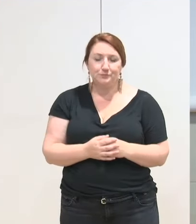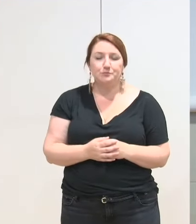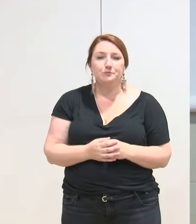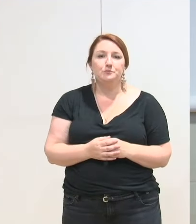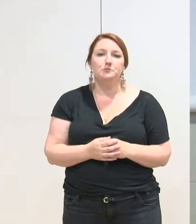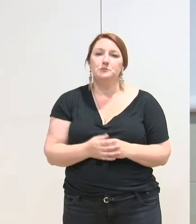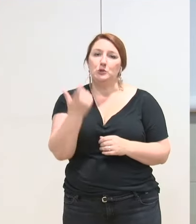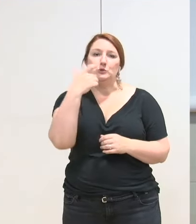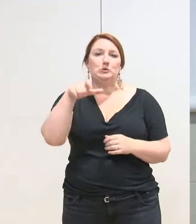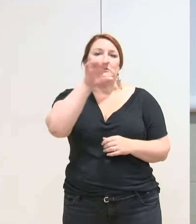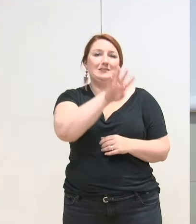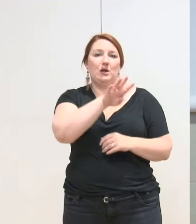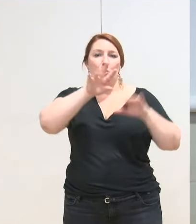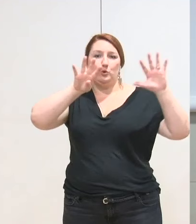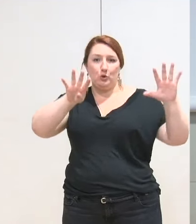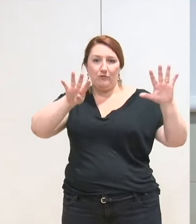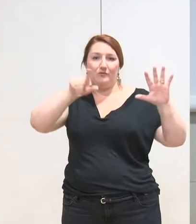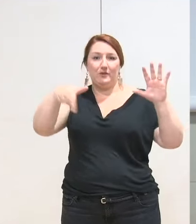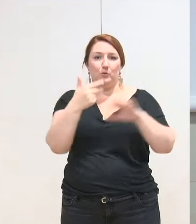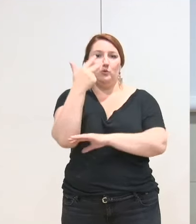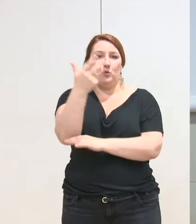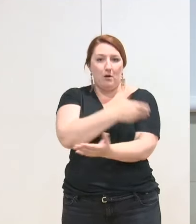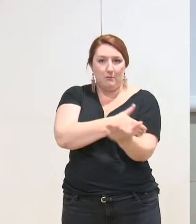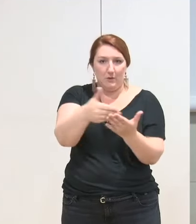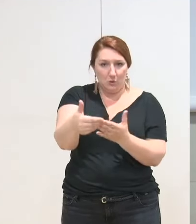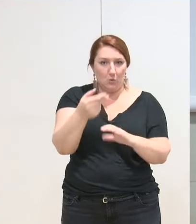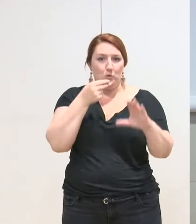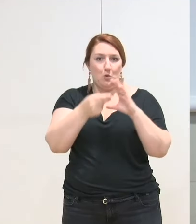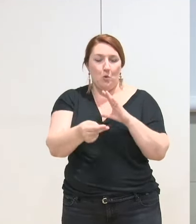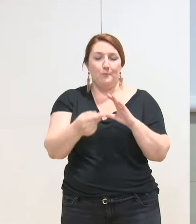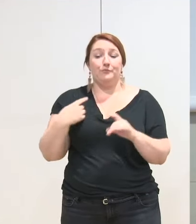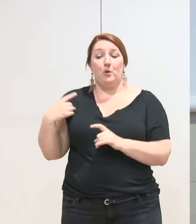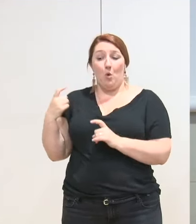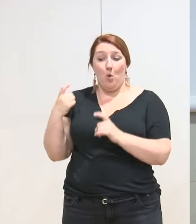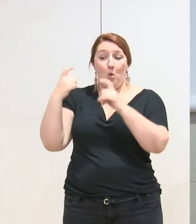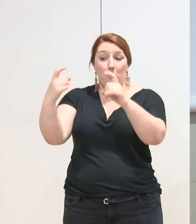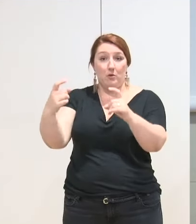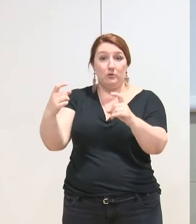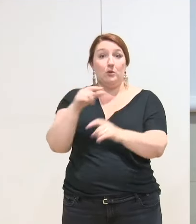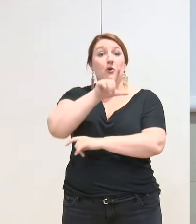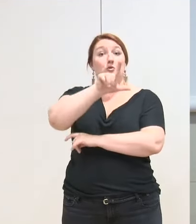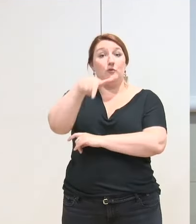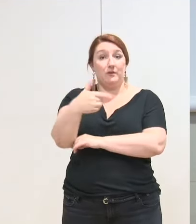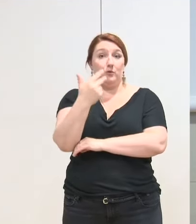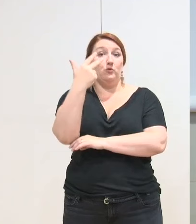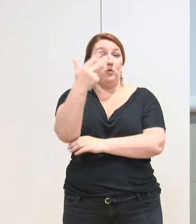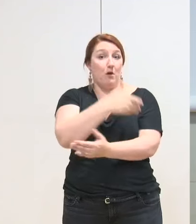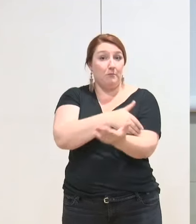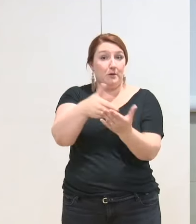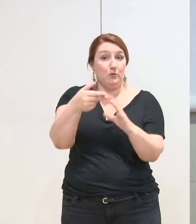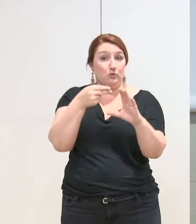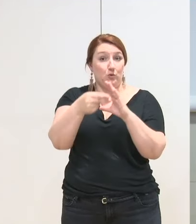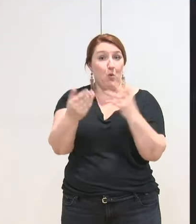elles sont à 249 3 million d'euros en augmentation de plus 2,3 million d'euros par rapport à